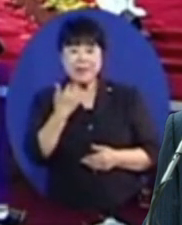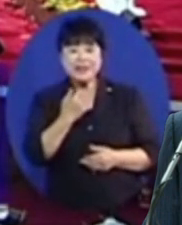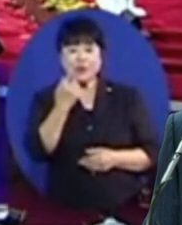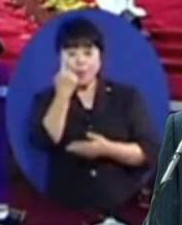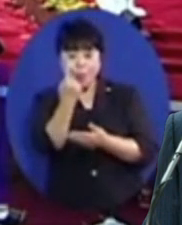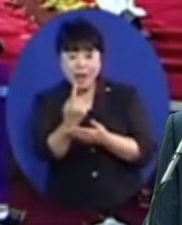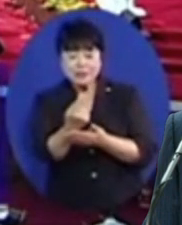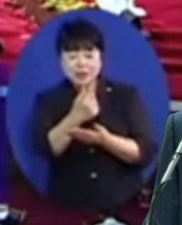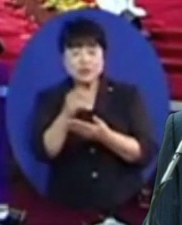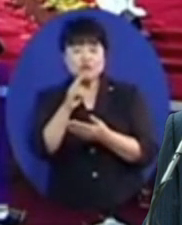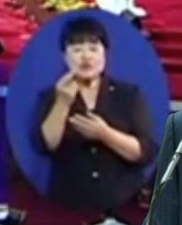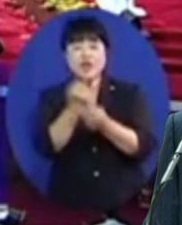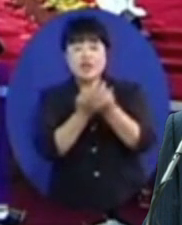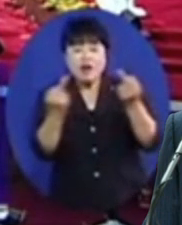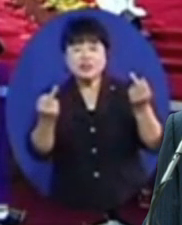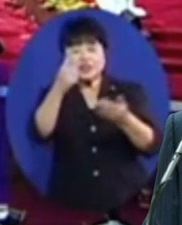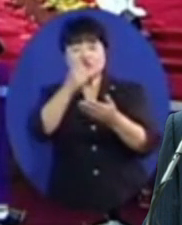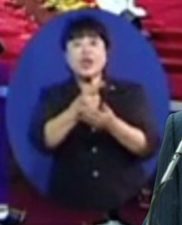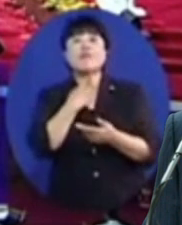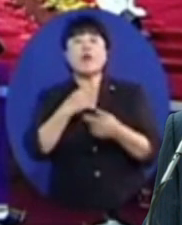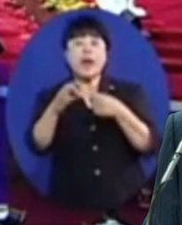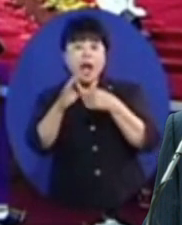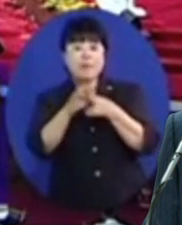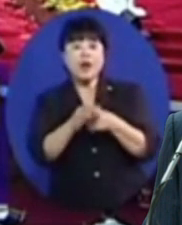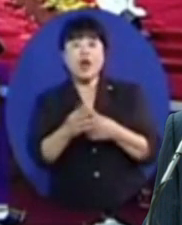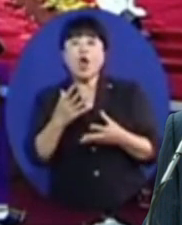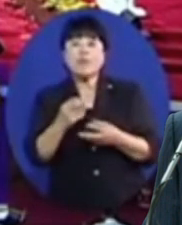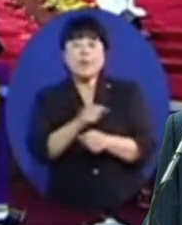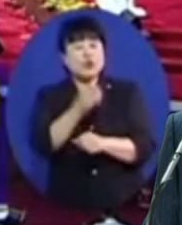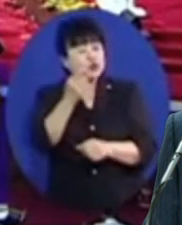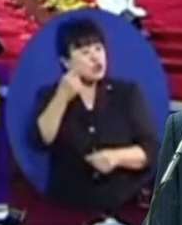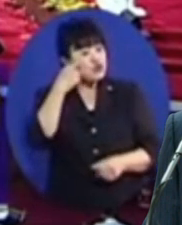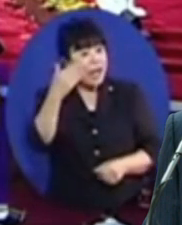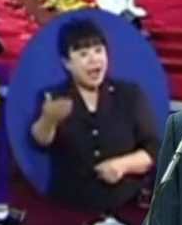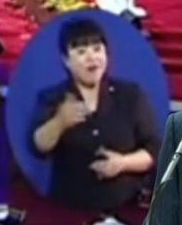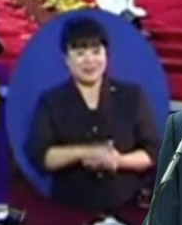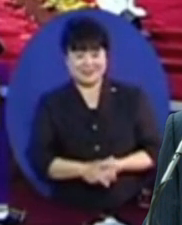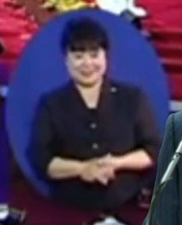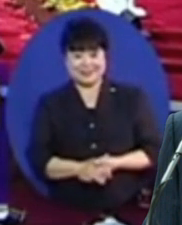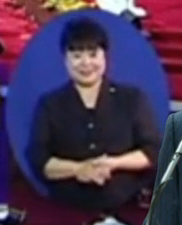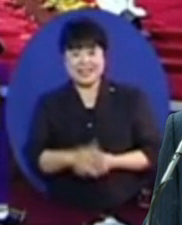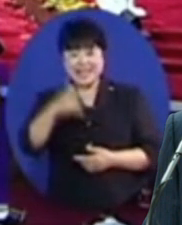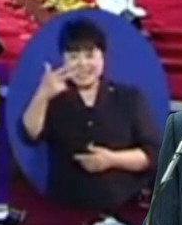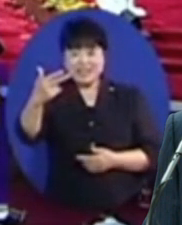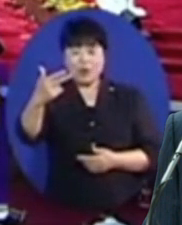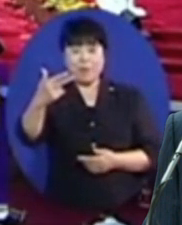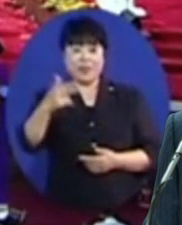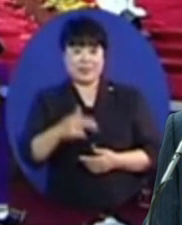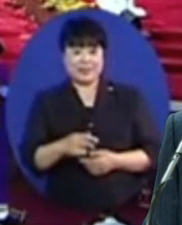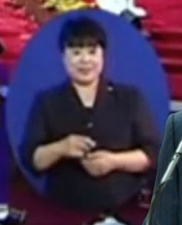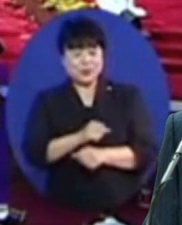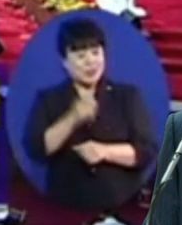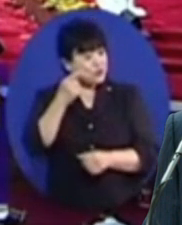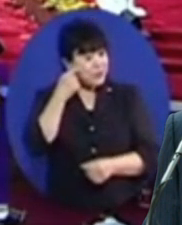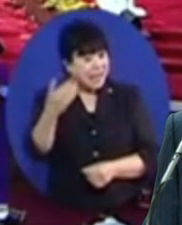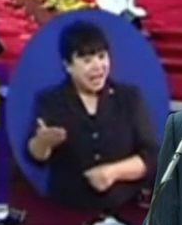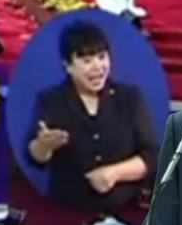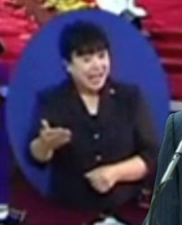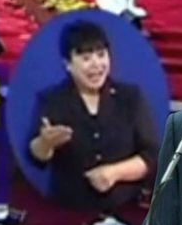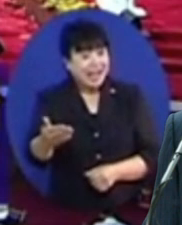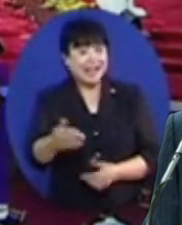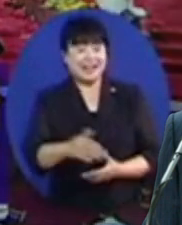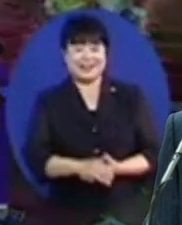이르되 주여 형제가 내게 죄를 범하면 몇 번이나 용서하여 주리까? 일곱 번까지 하오리까? 큰